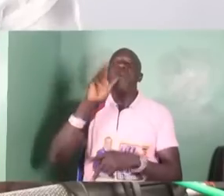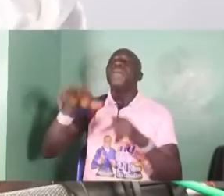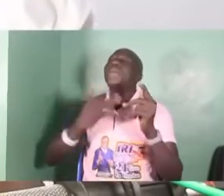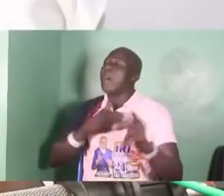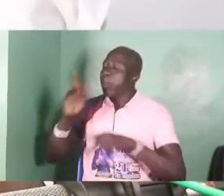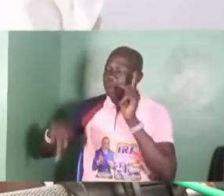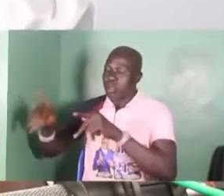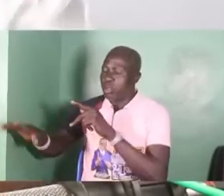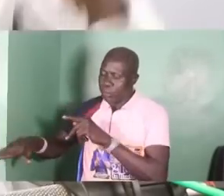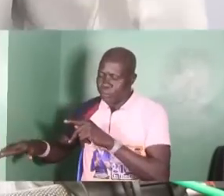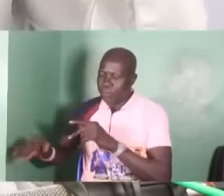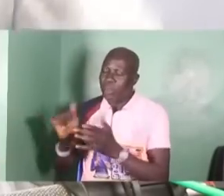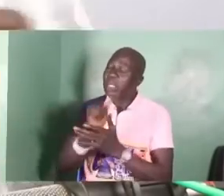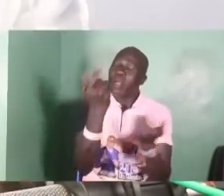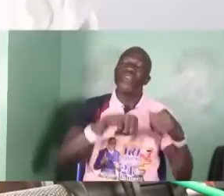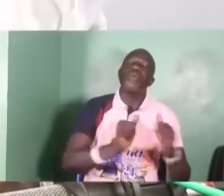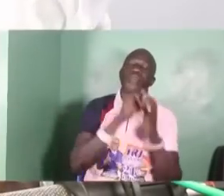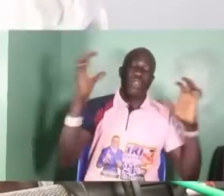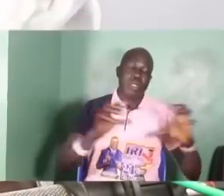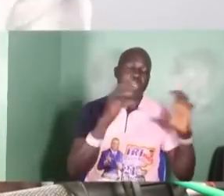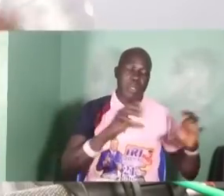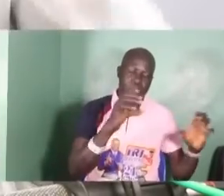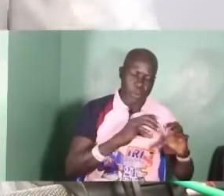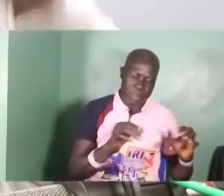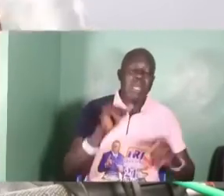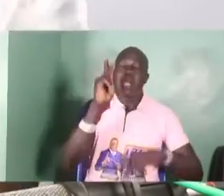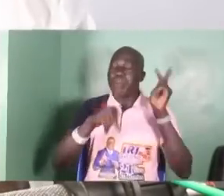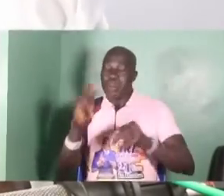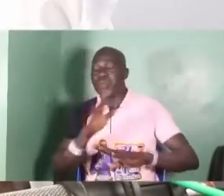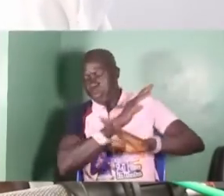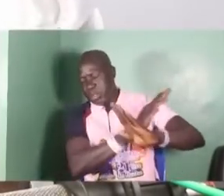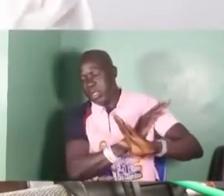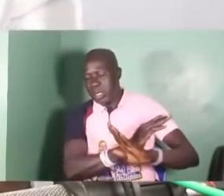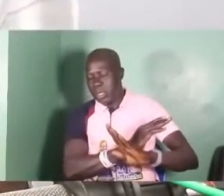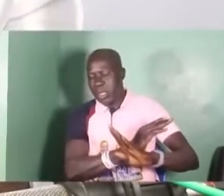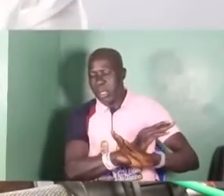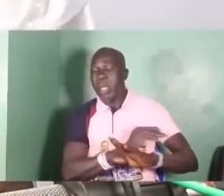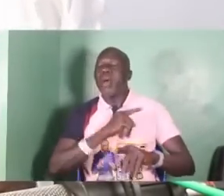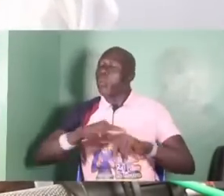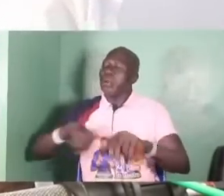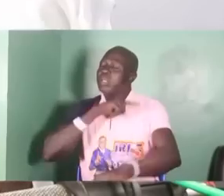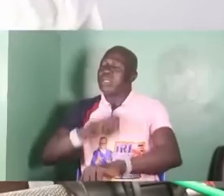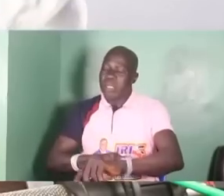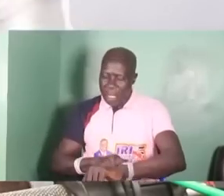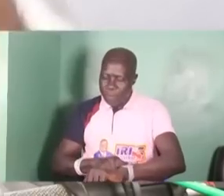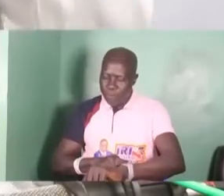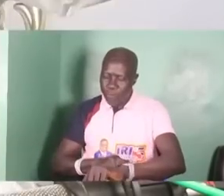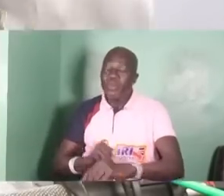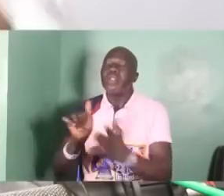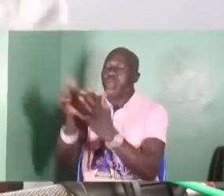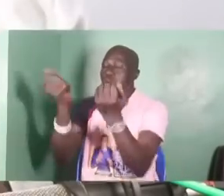Yes, he can. Genesis ẹ kí n mọ̀ kò lè ṣe. Genesis olùyẹ̀kí mi kò lè ṣe. O lè ṣe. Ní àtẹ̀tẹ̀ kó ti lọ rọ̀.